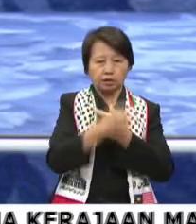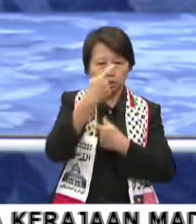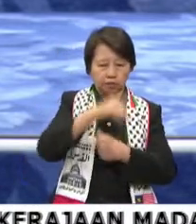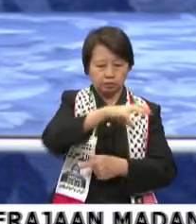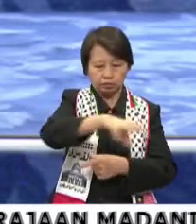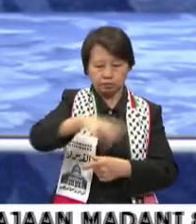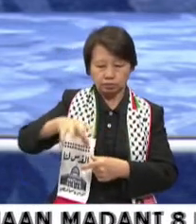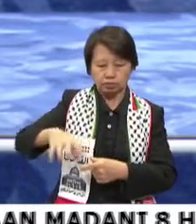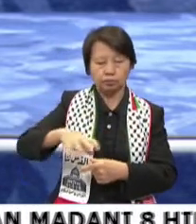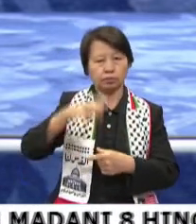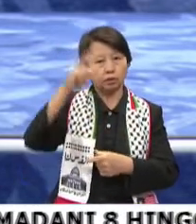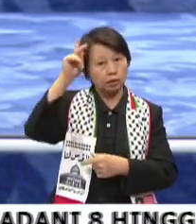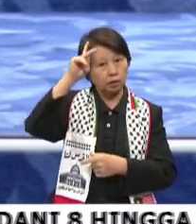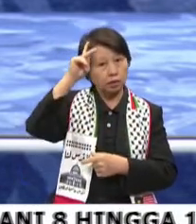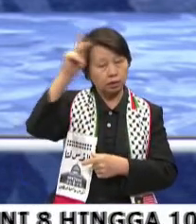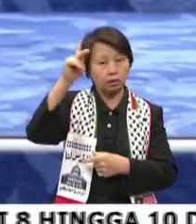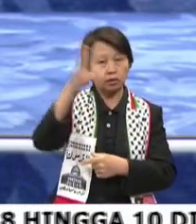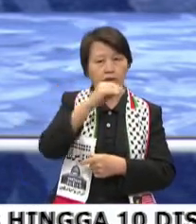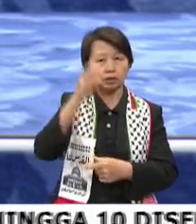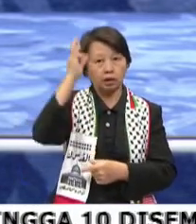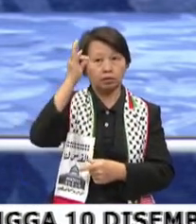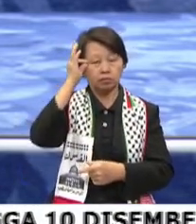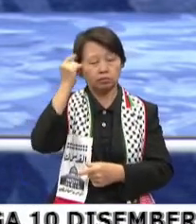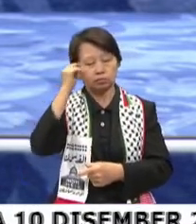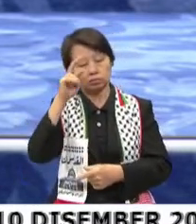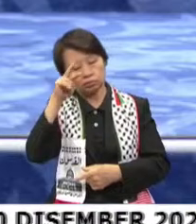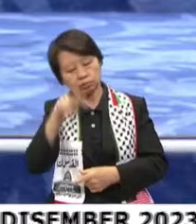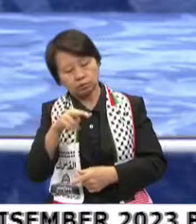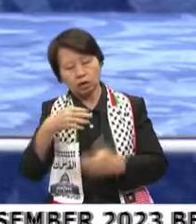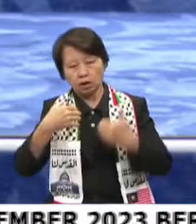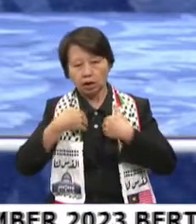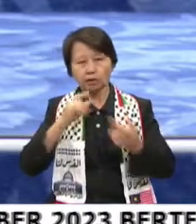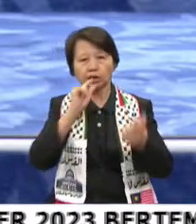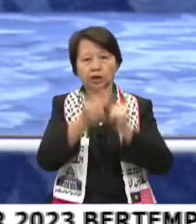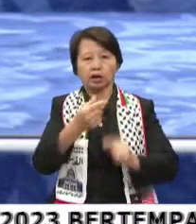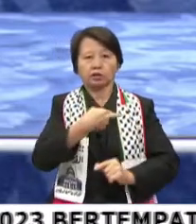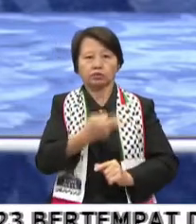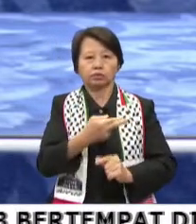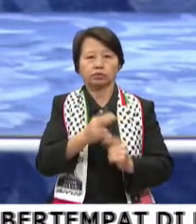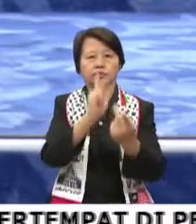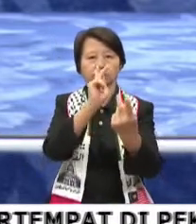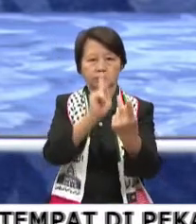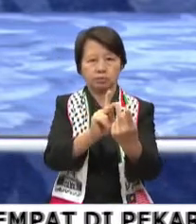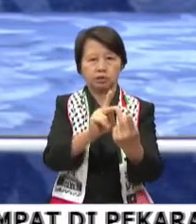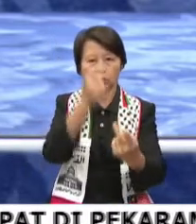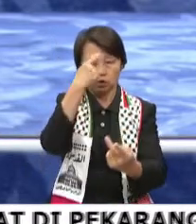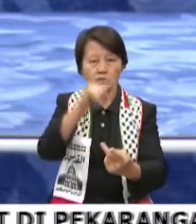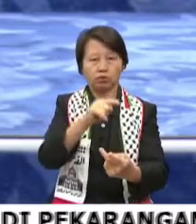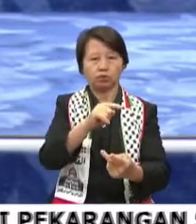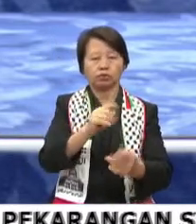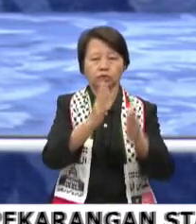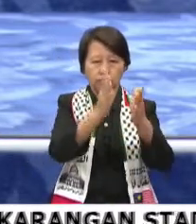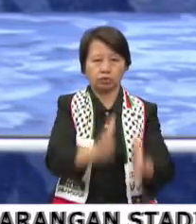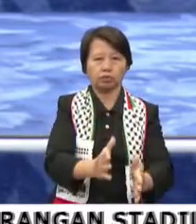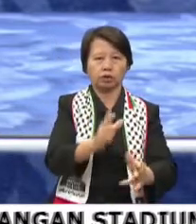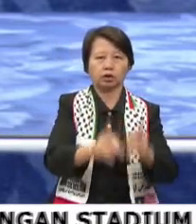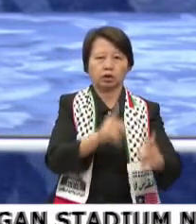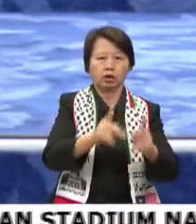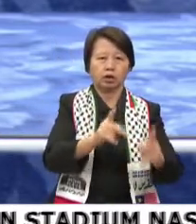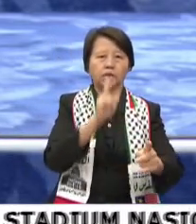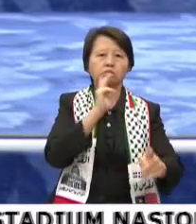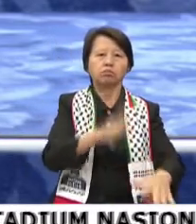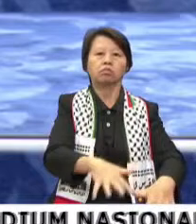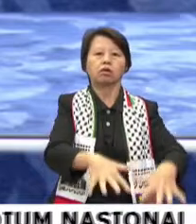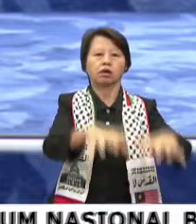jajahan kalau di Kelantan negeri dan persekutuanambil kira supaya ada ganti rugi yang munasabah bagi mangsa banjir